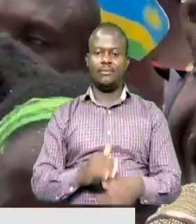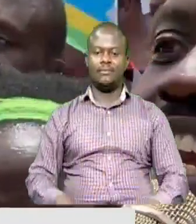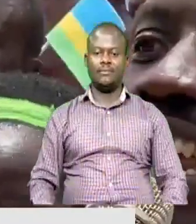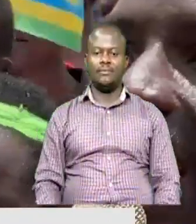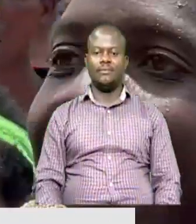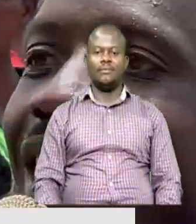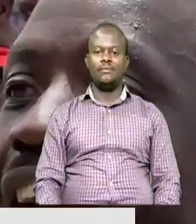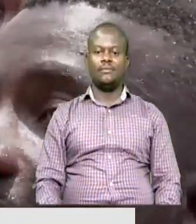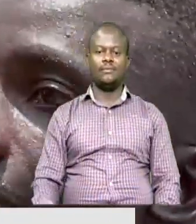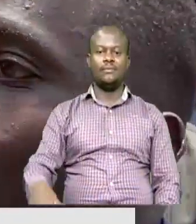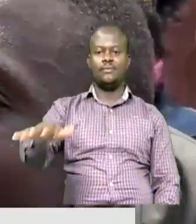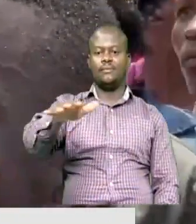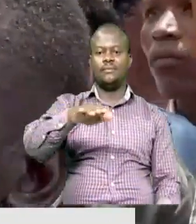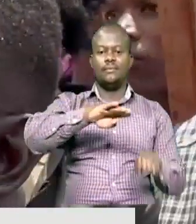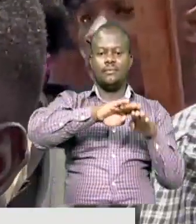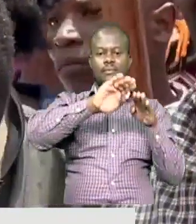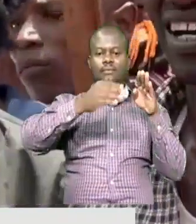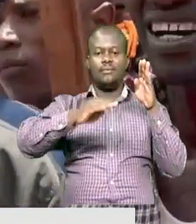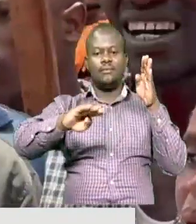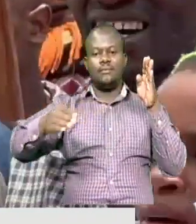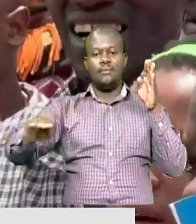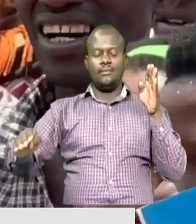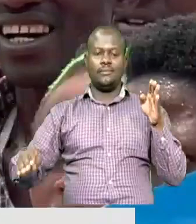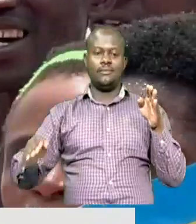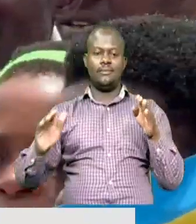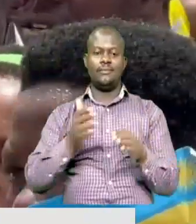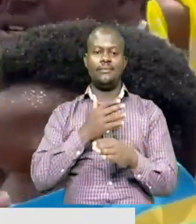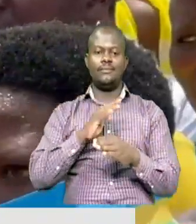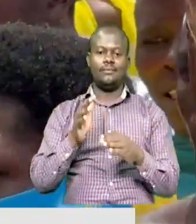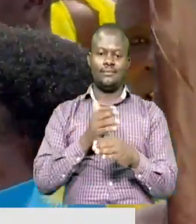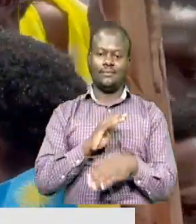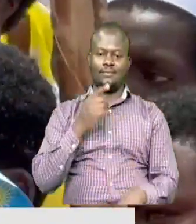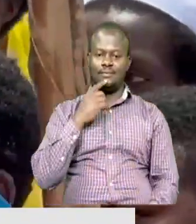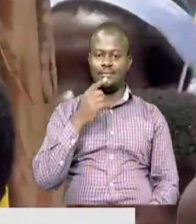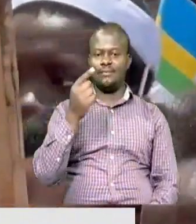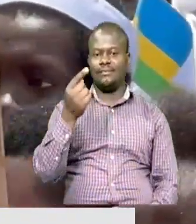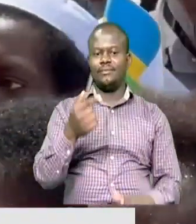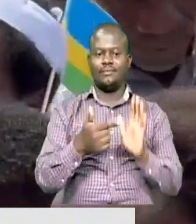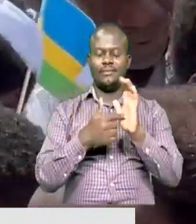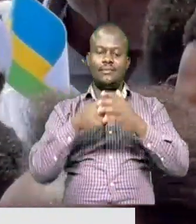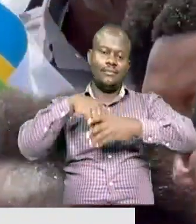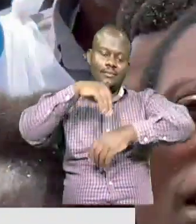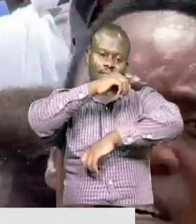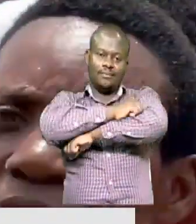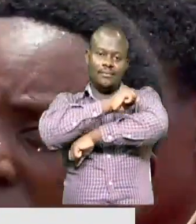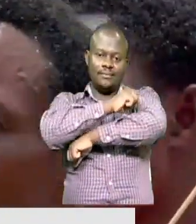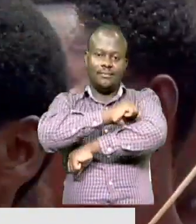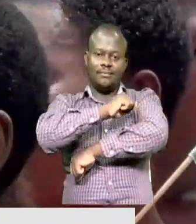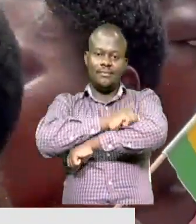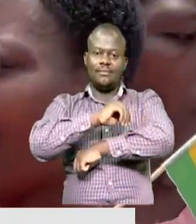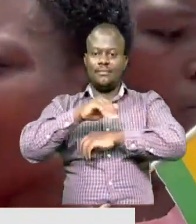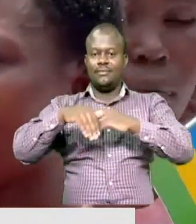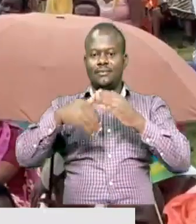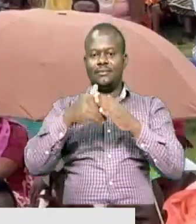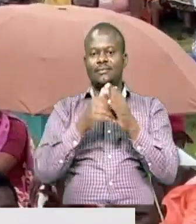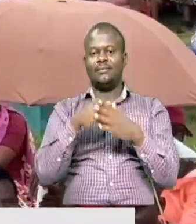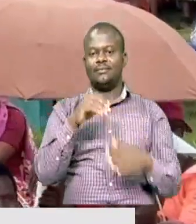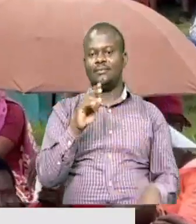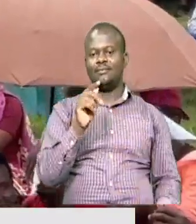matarasi y'indinganire irwamo ko byumba na mugo arangwa n'ibigo by'amashuri rutare Bukure